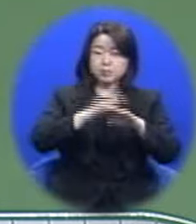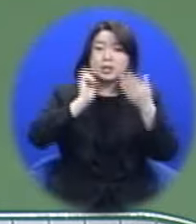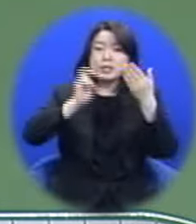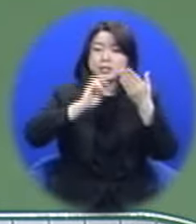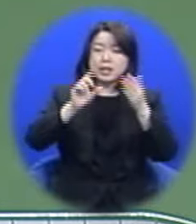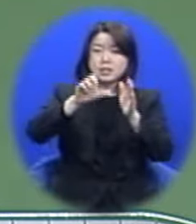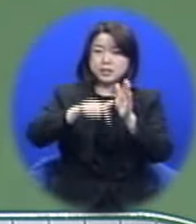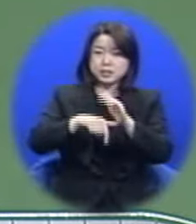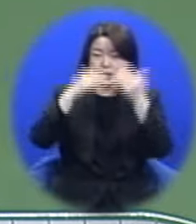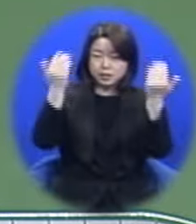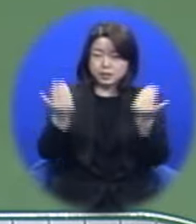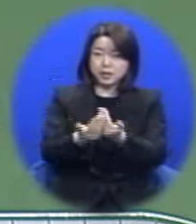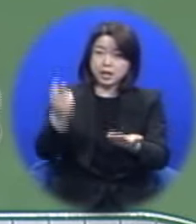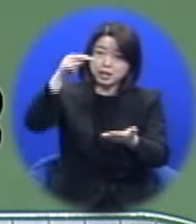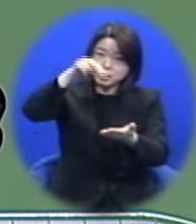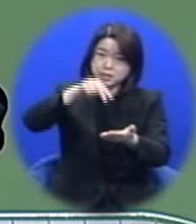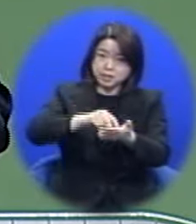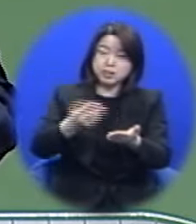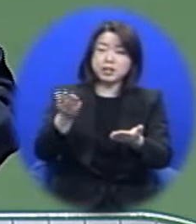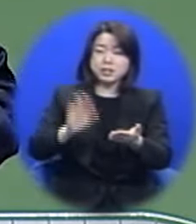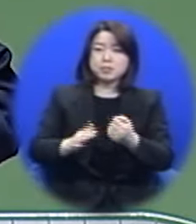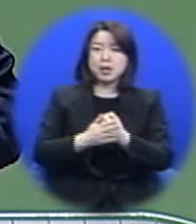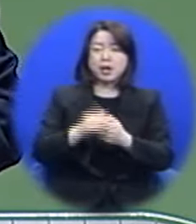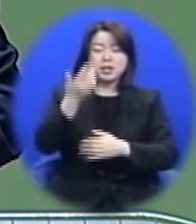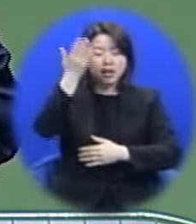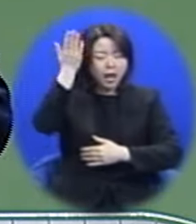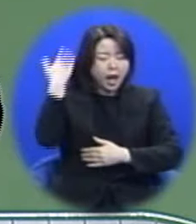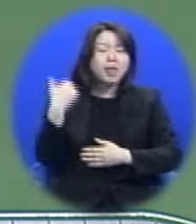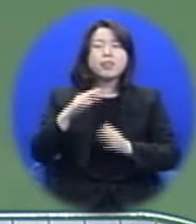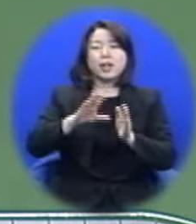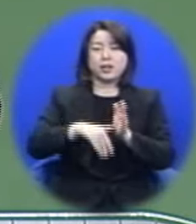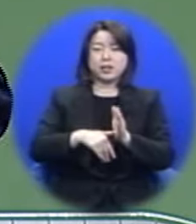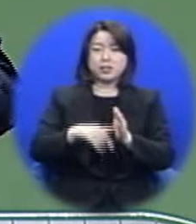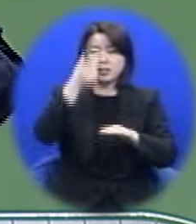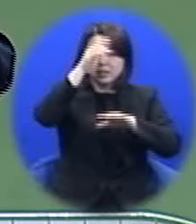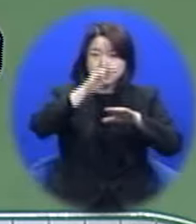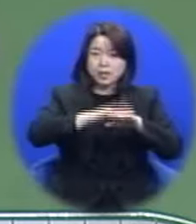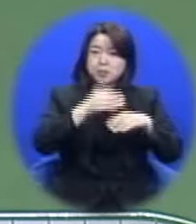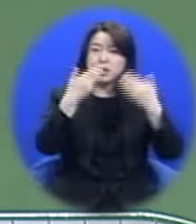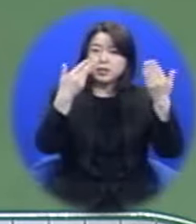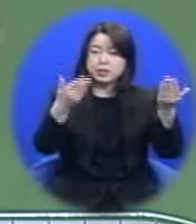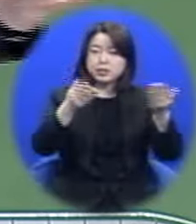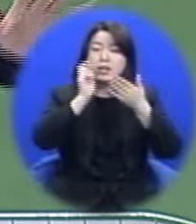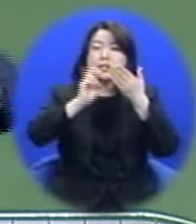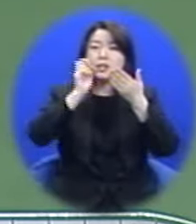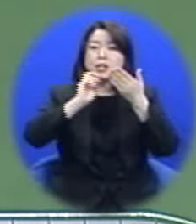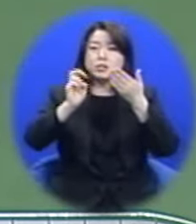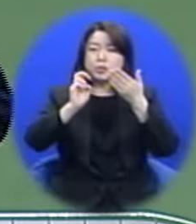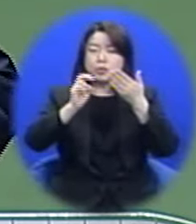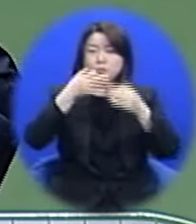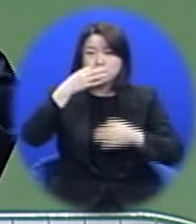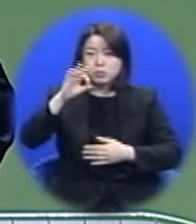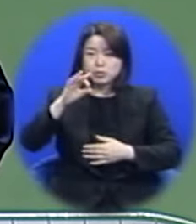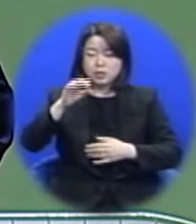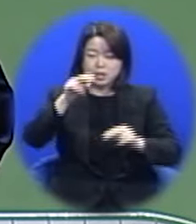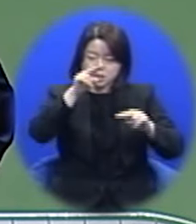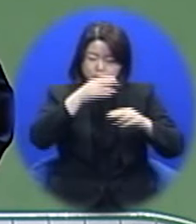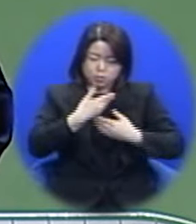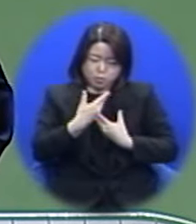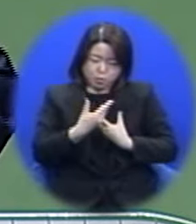일어나지만 그 1985년 당시 때는 예배 드릴 때 찬송 부를 때 다 조용히 앉아서